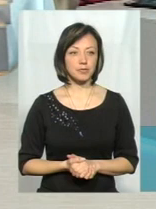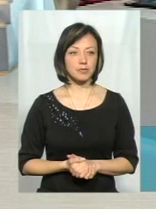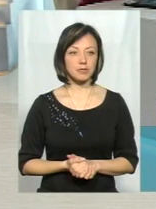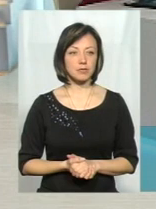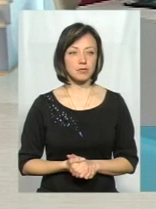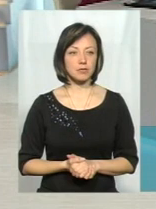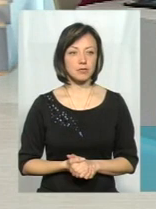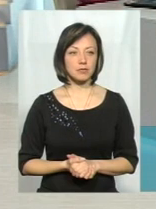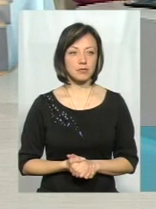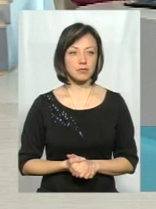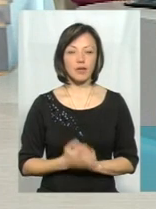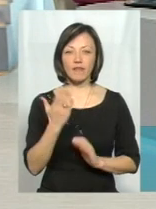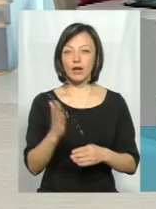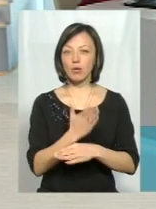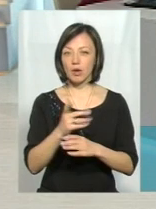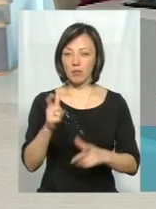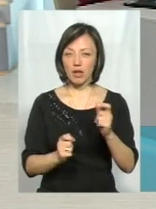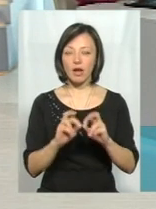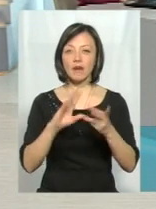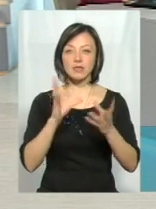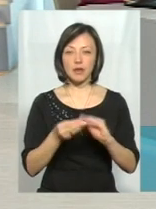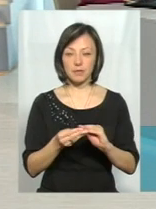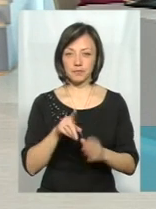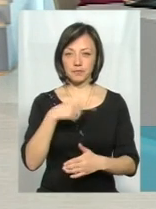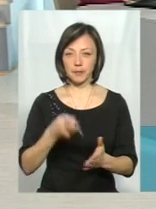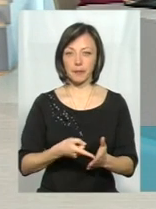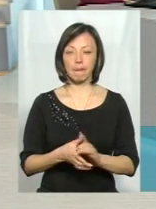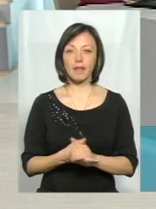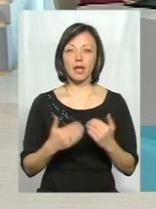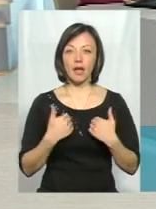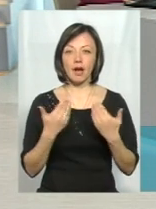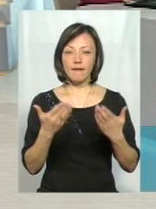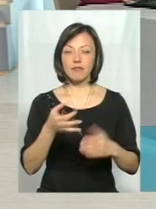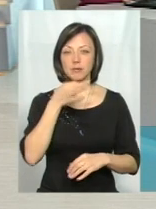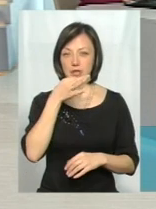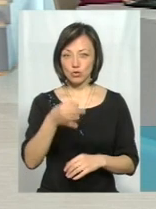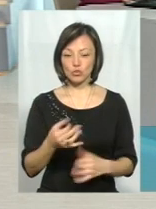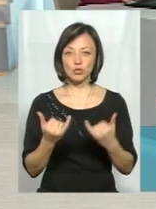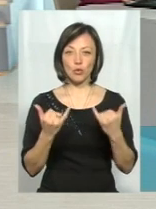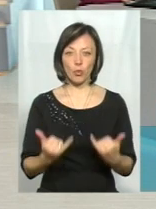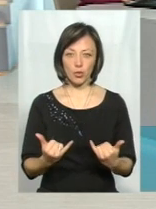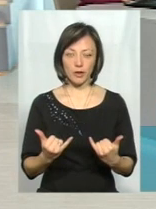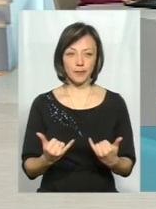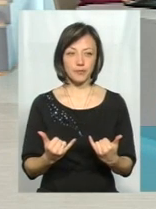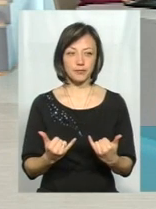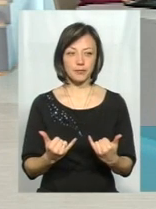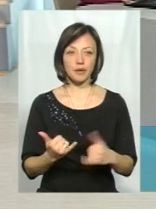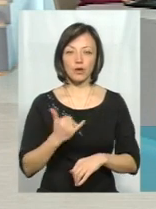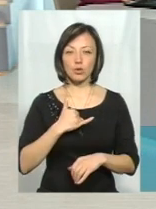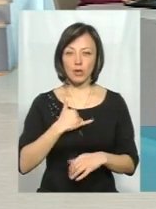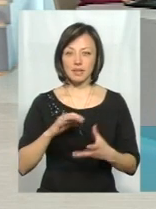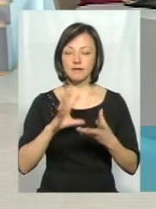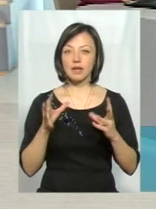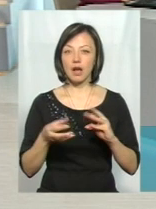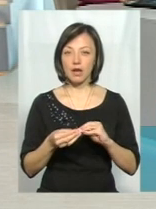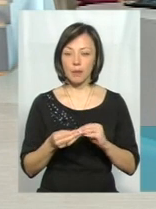Що ви скажете? Ви є виробником молока? Як взагалі ви спілкуєтеся? Я вам скажу, що сьогодні в нас